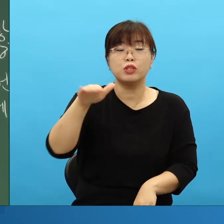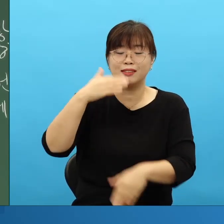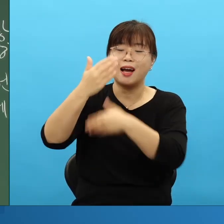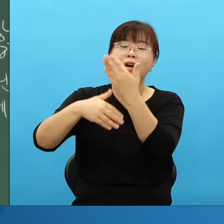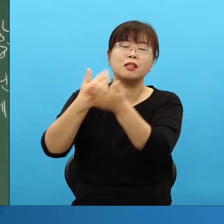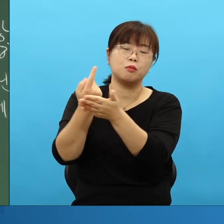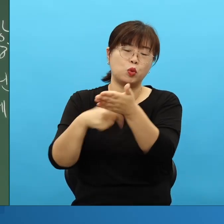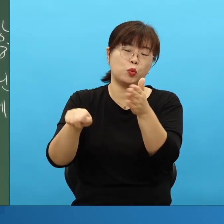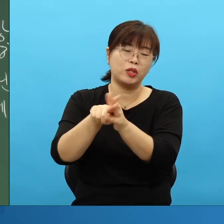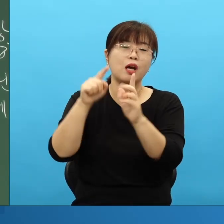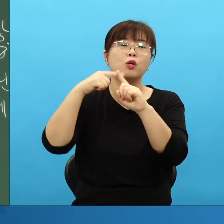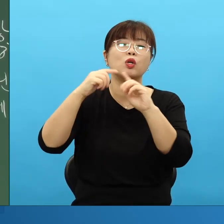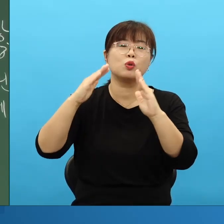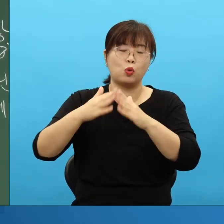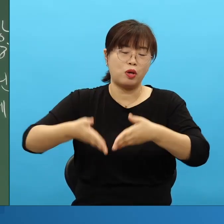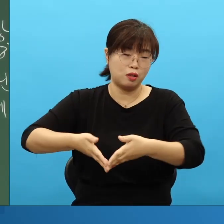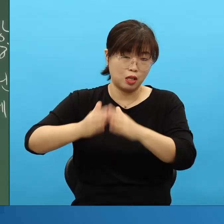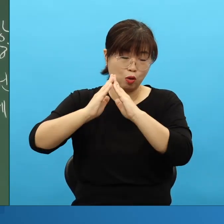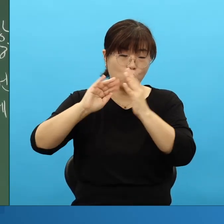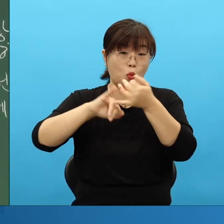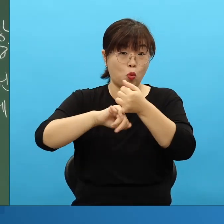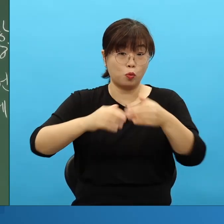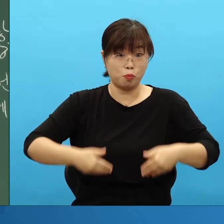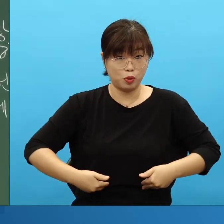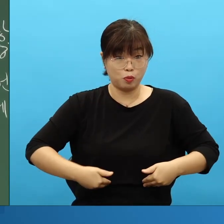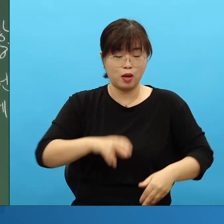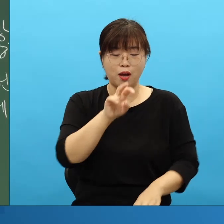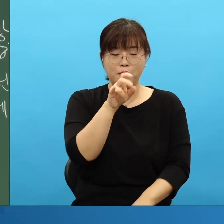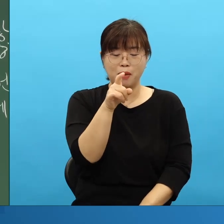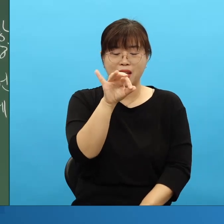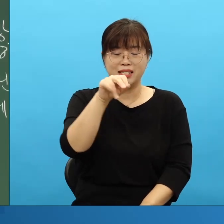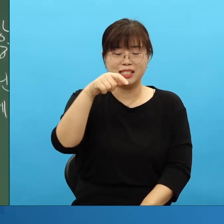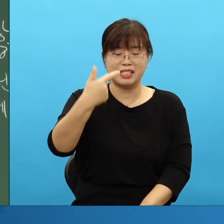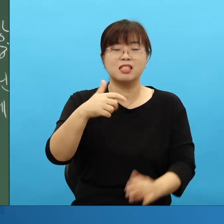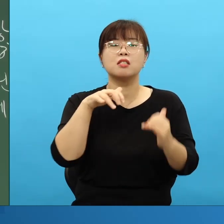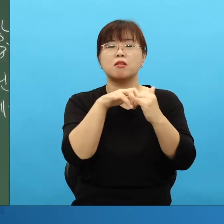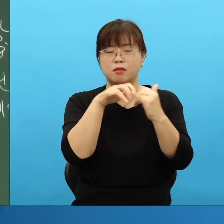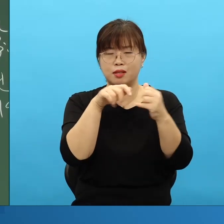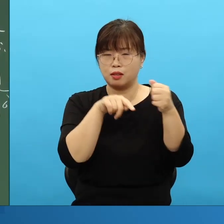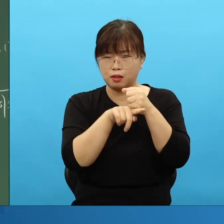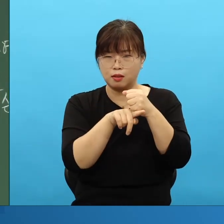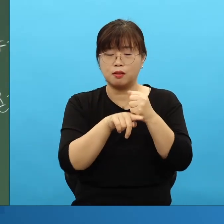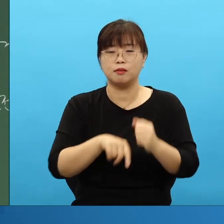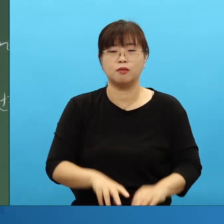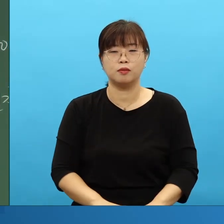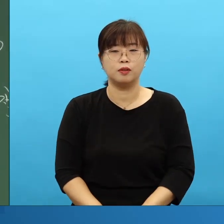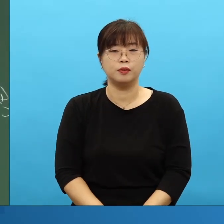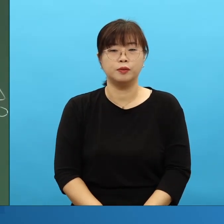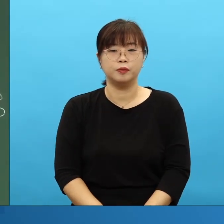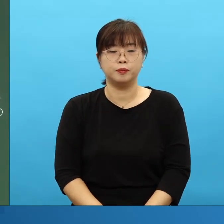All these places, it's a place where the power of the throne comes to rest. 그리고